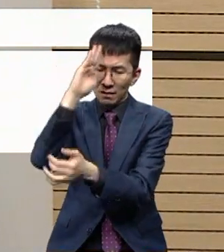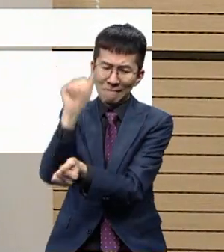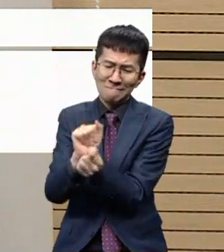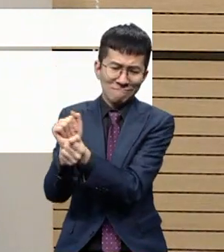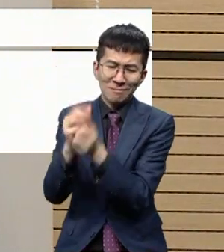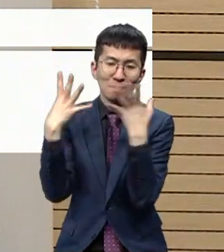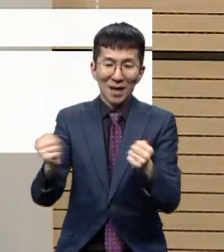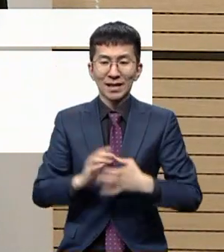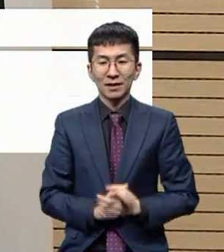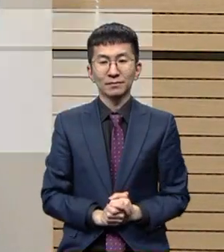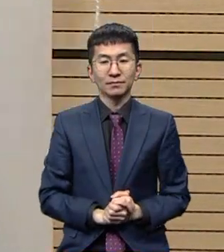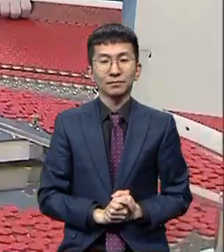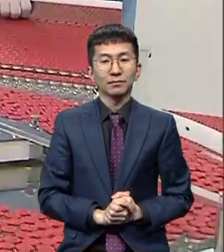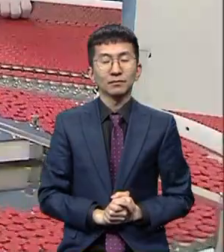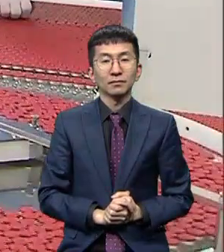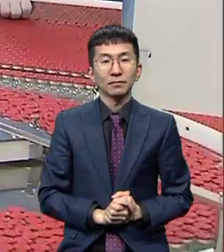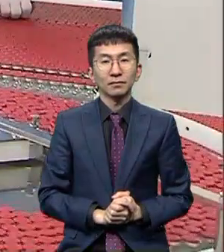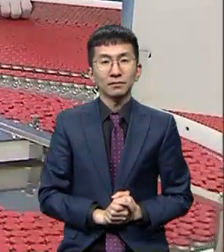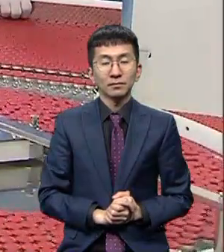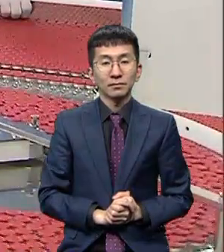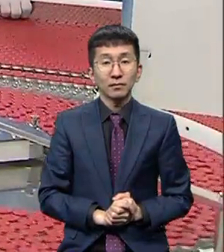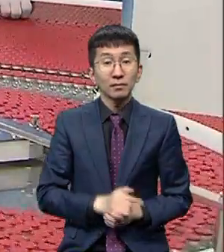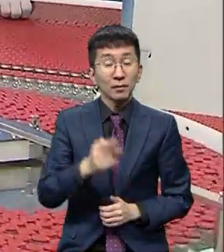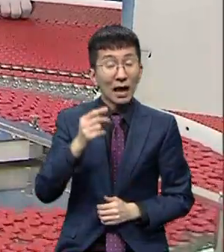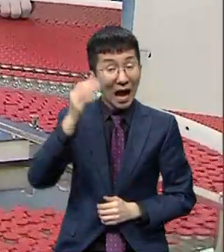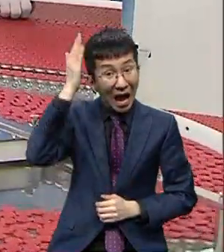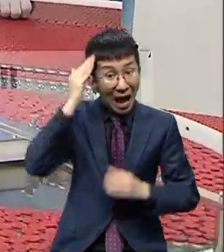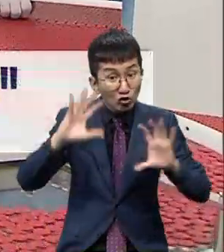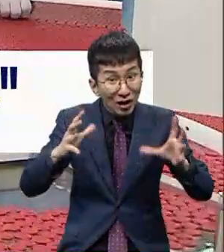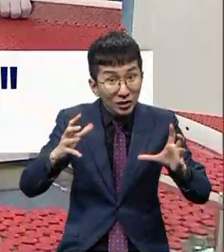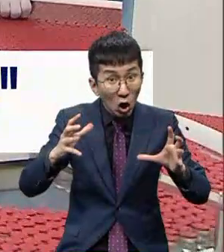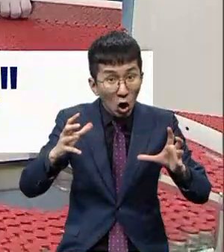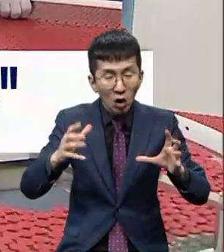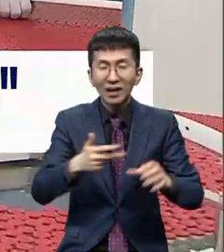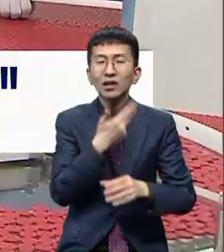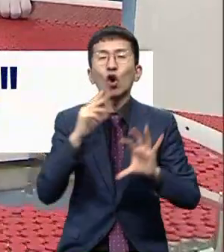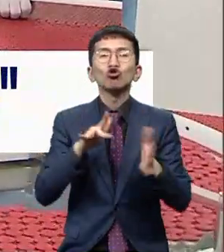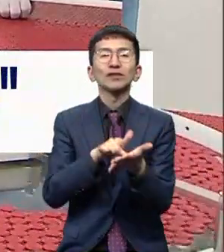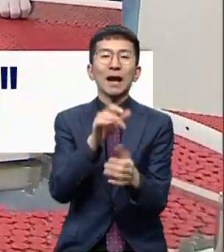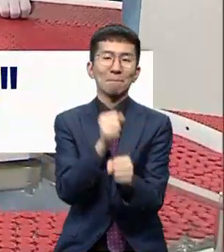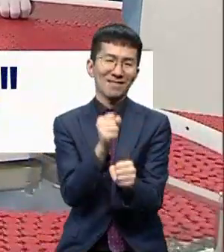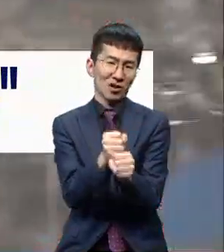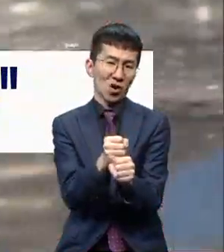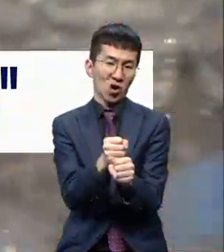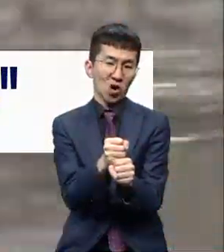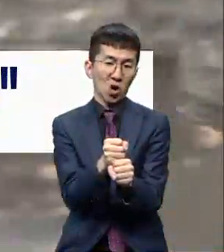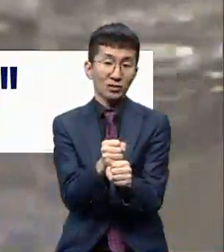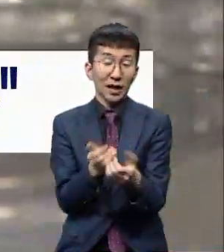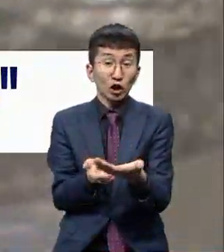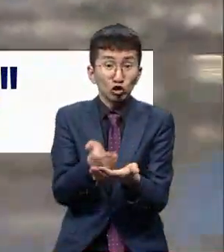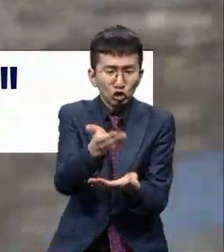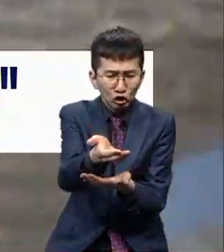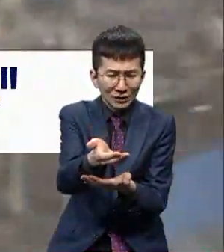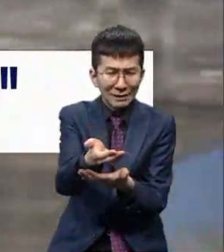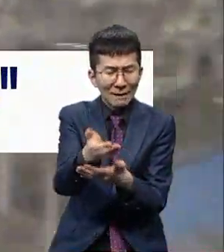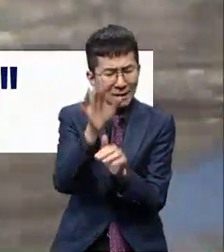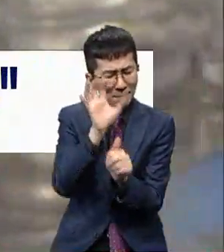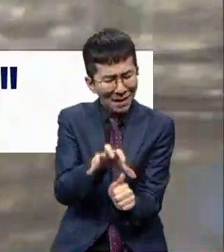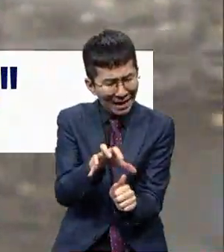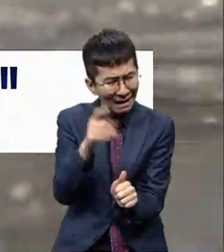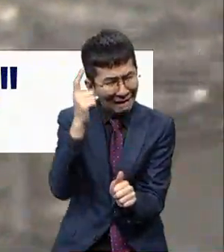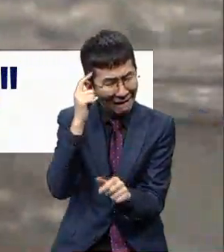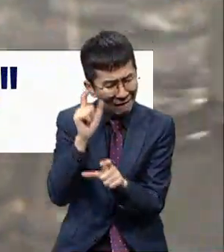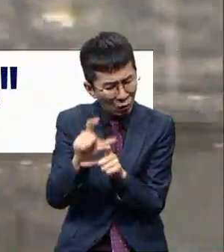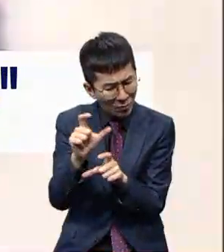있는 그런 패턴이 되고 있습니다. 국내에서 위탁 생산 중인 아스트라제네카 백신의 수출 제한 가능성에 대해